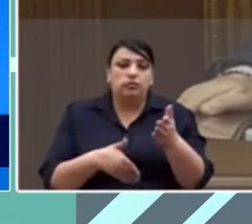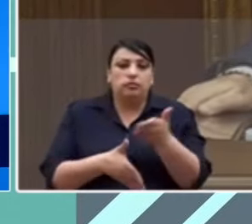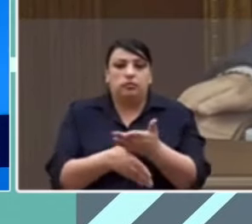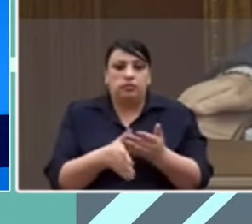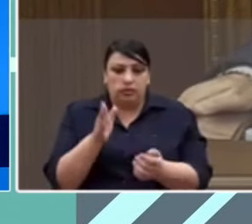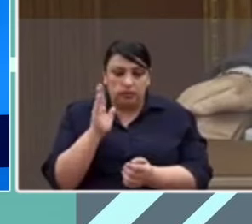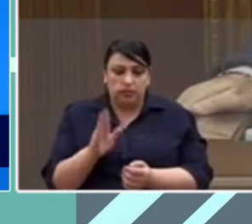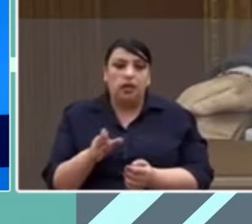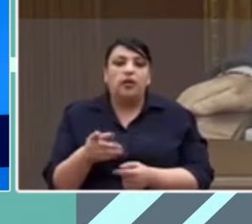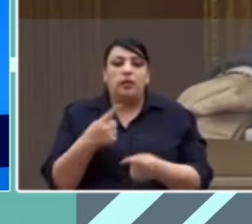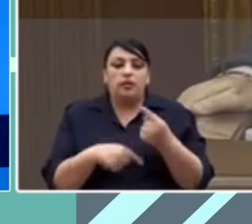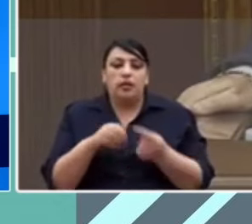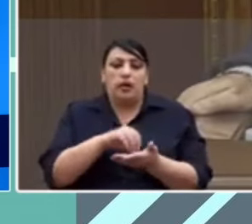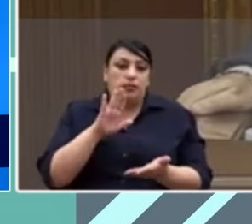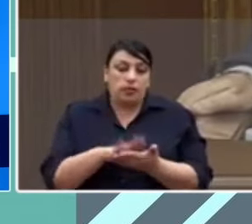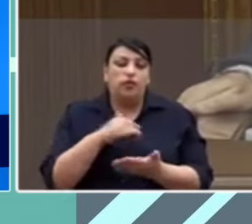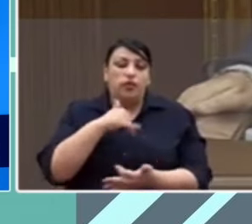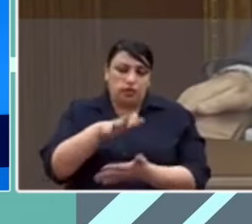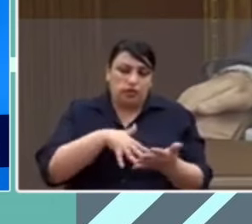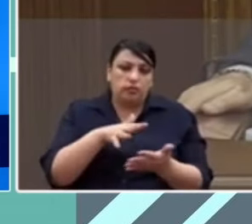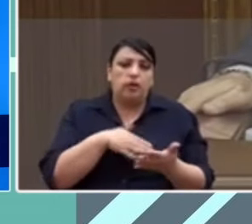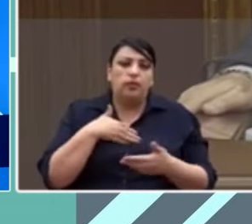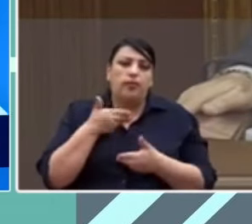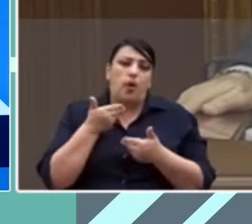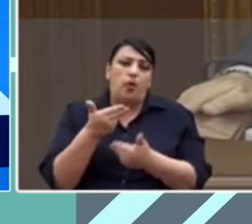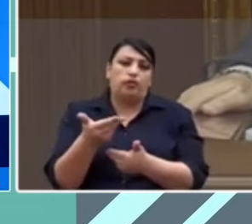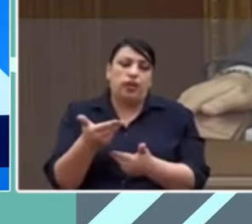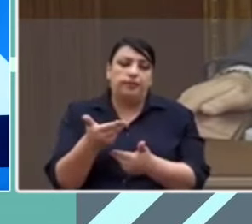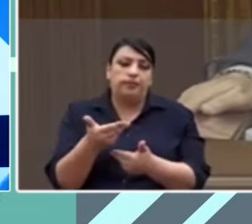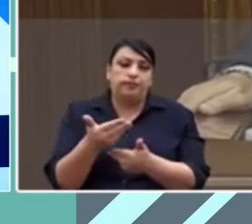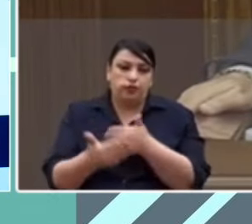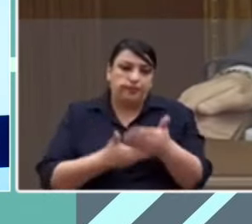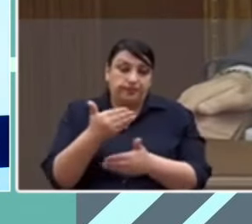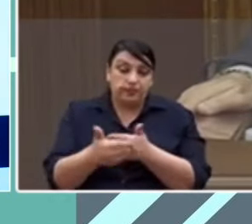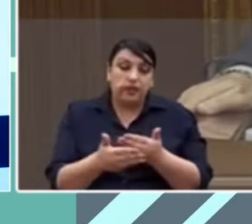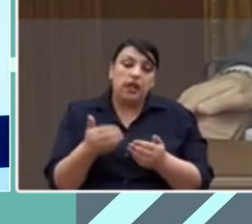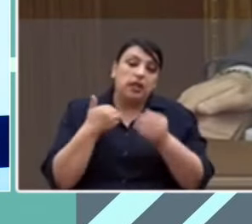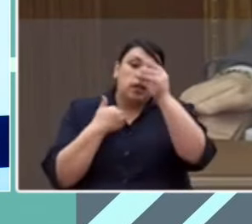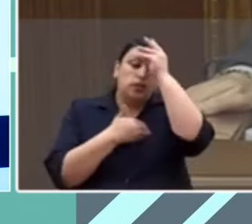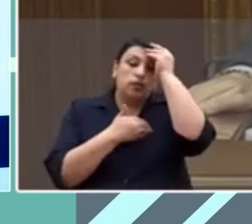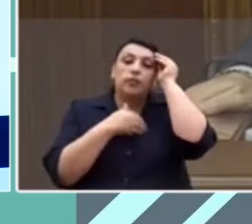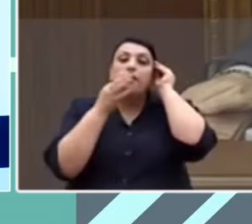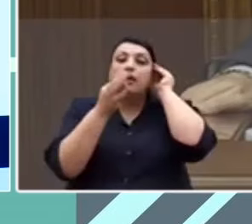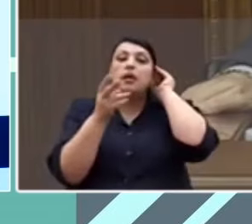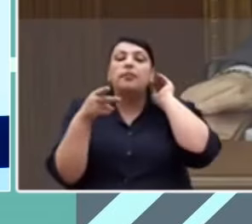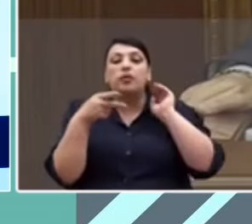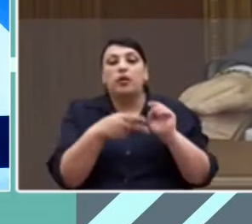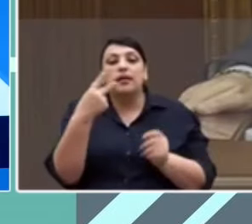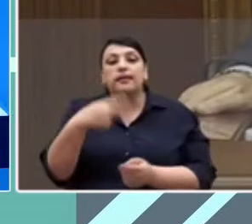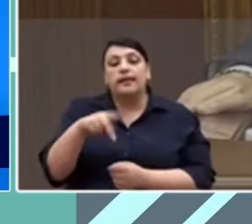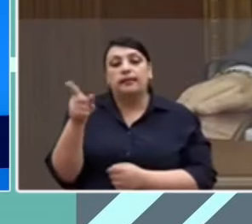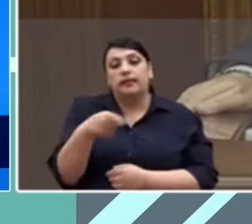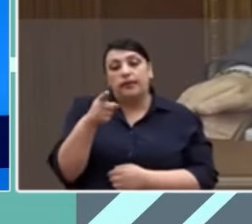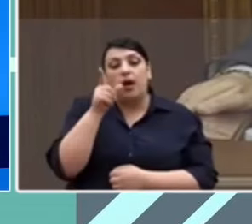Դա կլինի Հայաստանի Հանրապետության 21-րդ դարում անկախության հանրաքվեն։ Իսկ